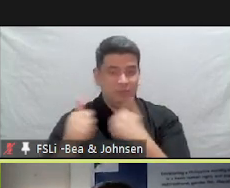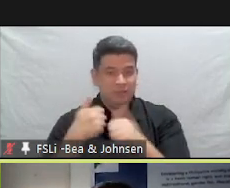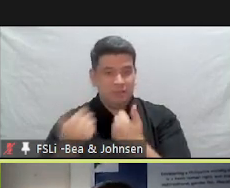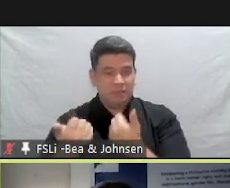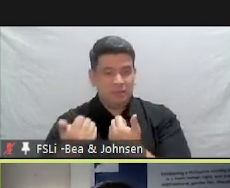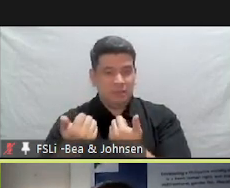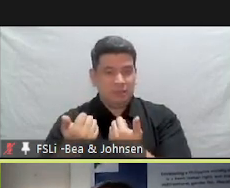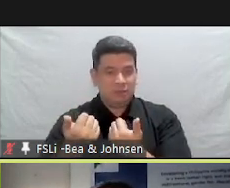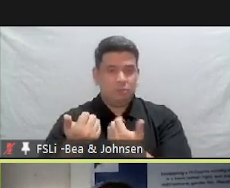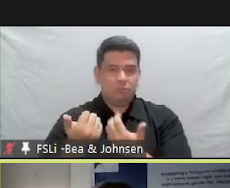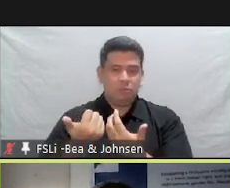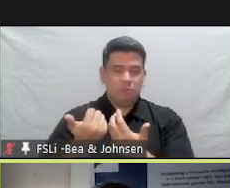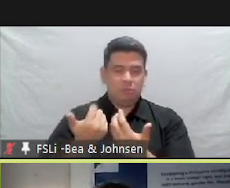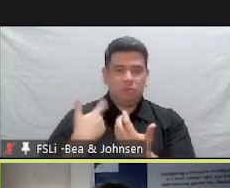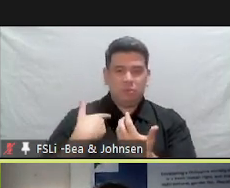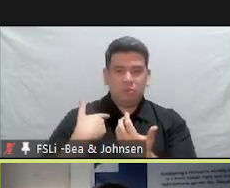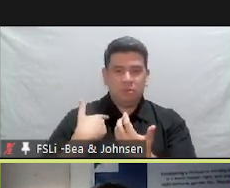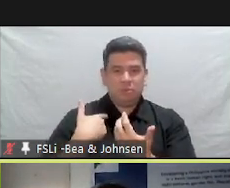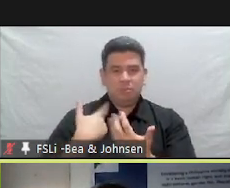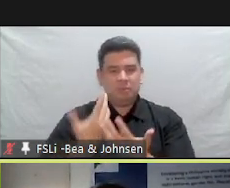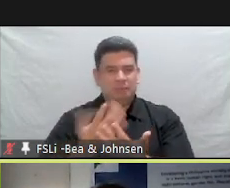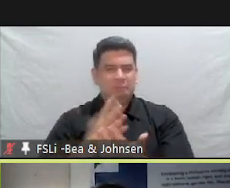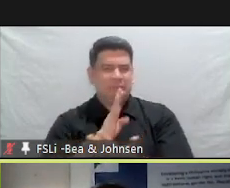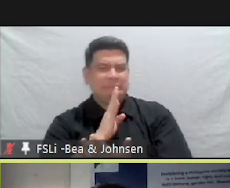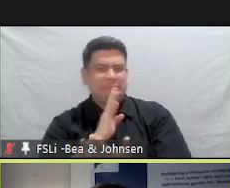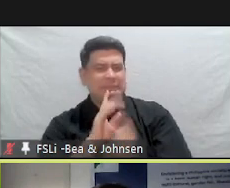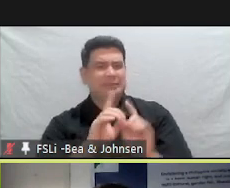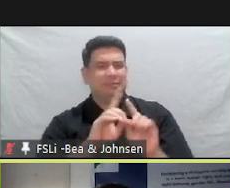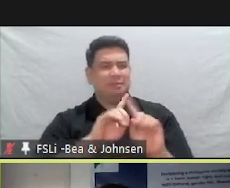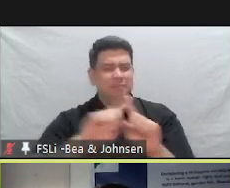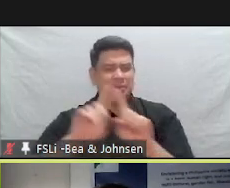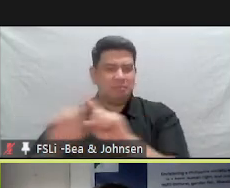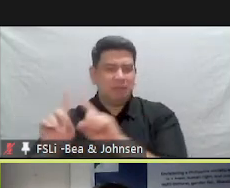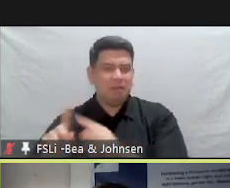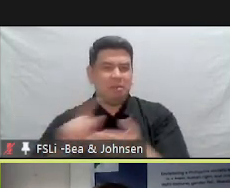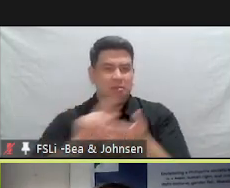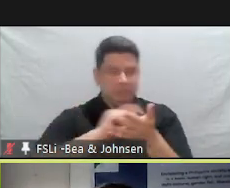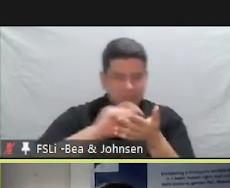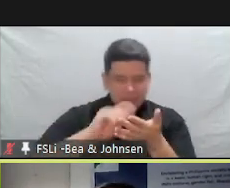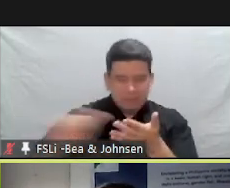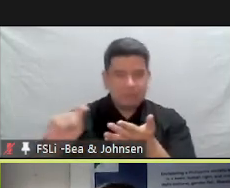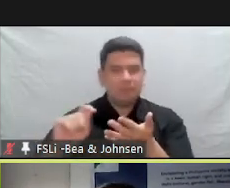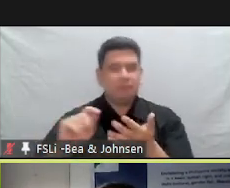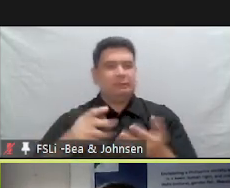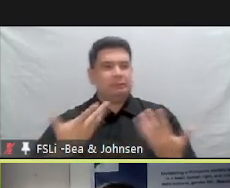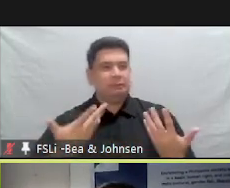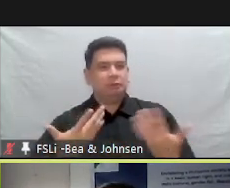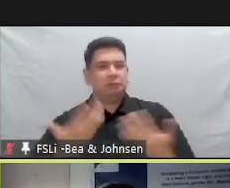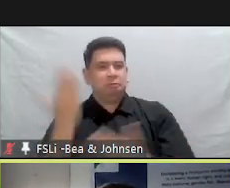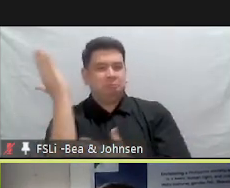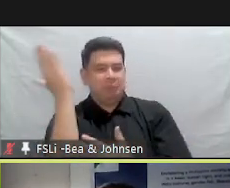balagtasan, gaya ng sabayang pagbikas, pagsulat ng sanaysay. Pero nung